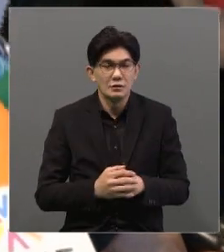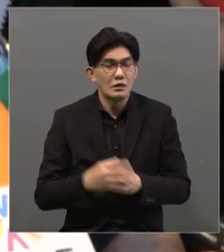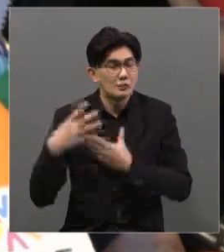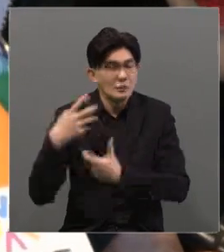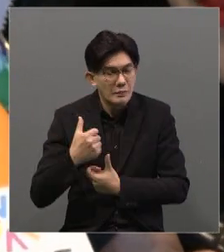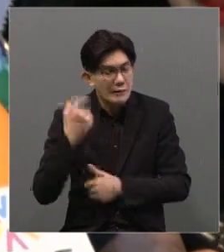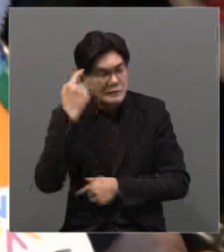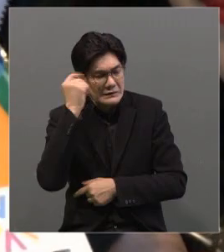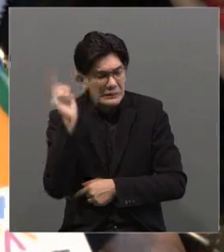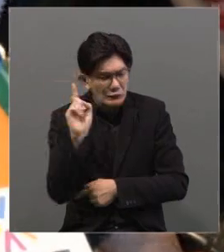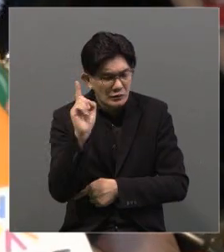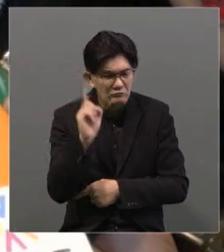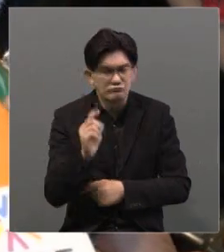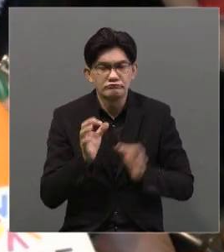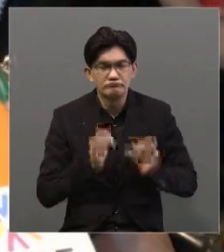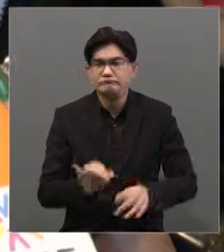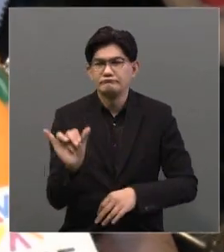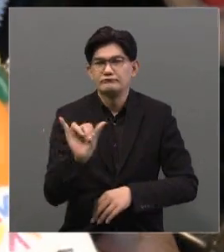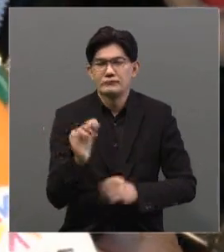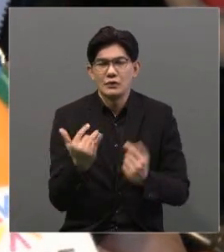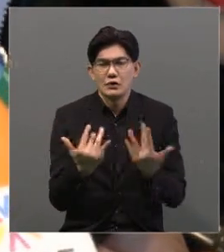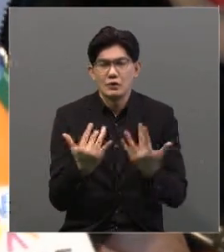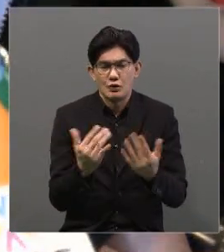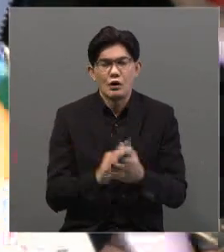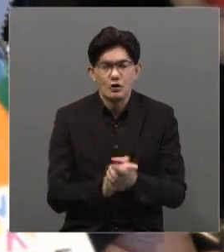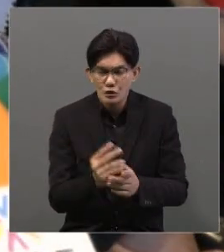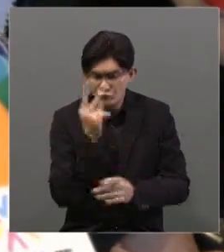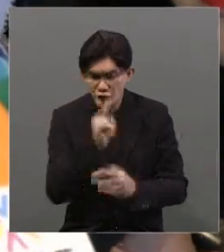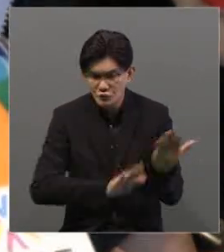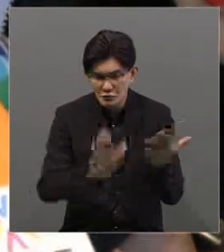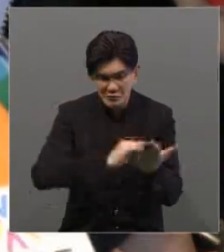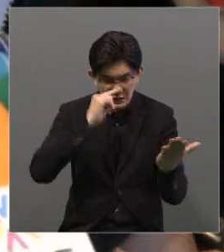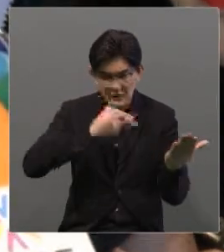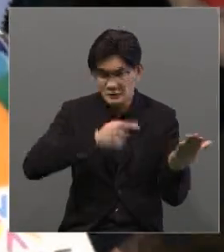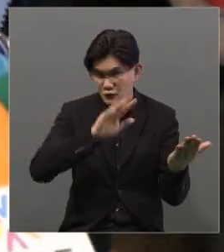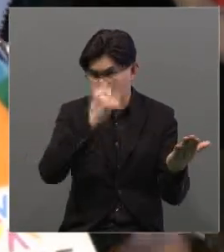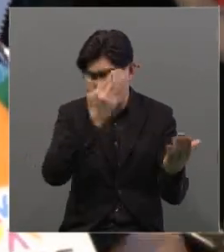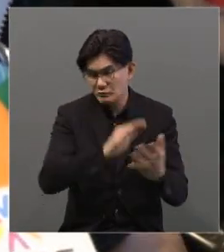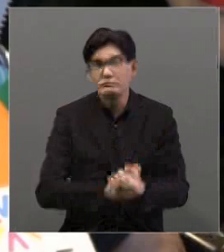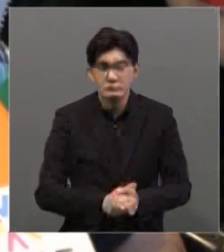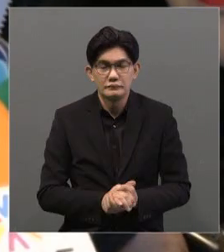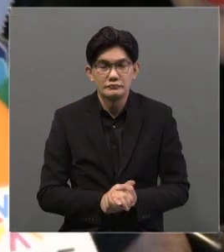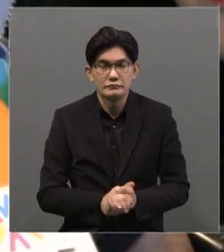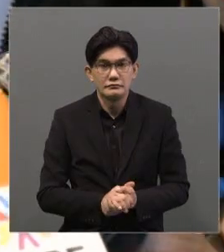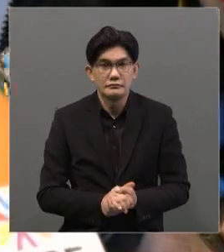ชาธิปัตย์ไม่ผลีผลามตัดสินใจต้องดูประโยชน์สูงสุดของบ้านเมืองเป็นหลักค่ะ